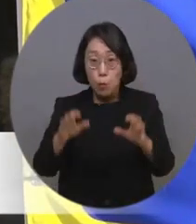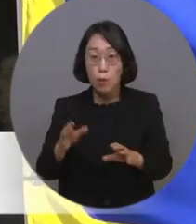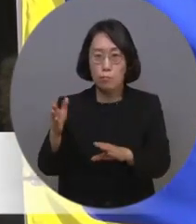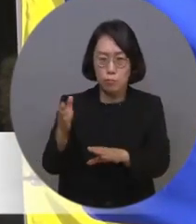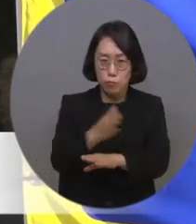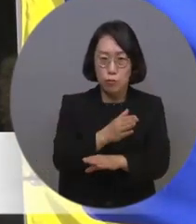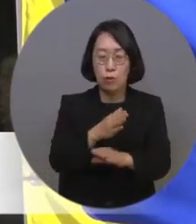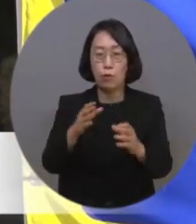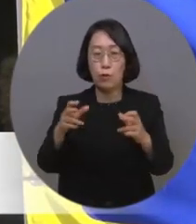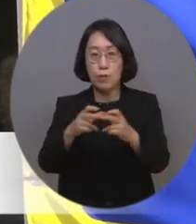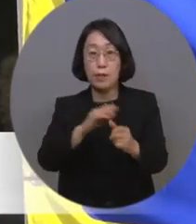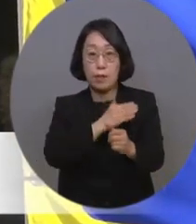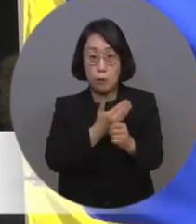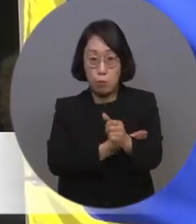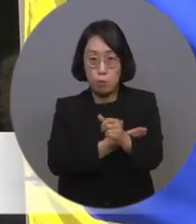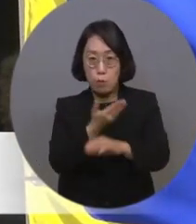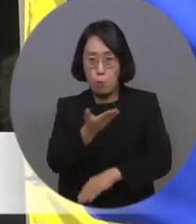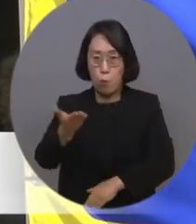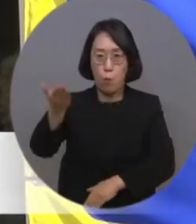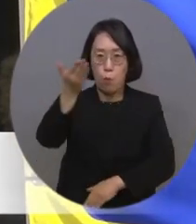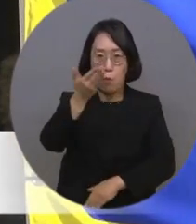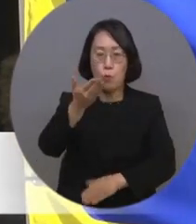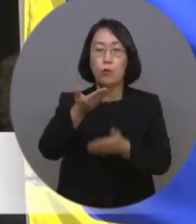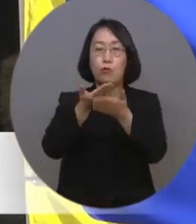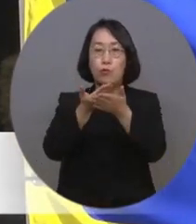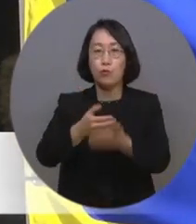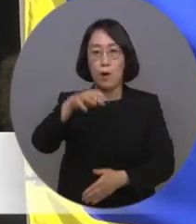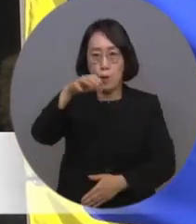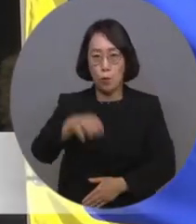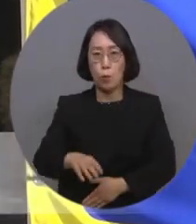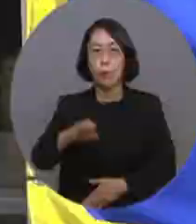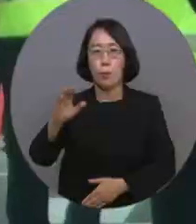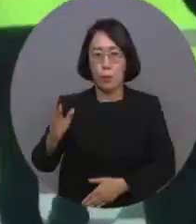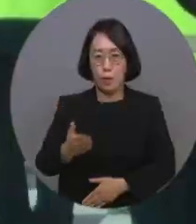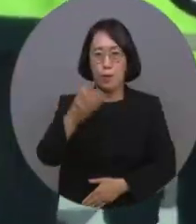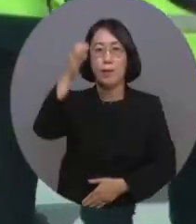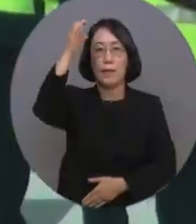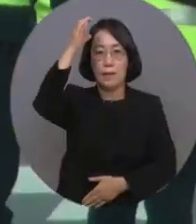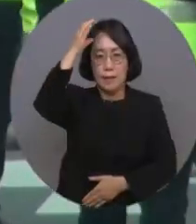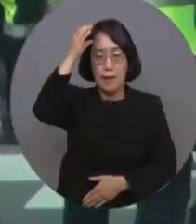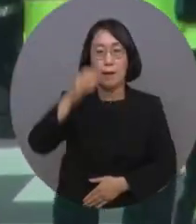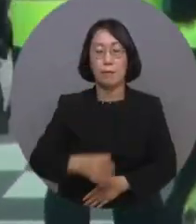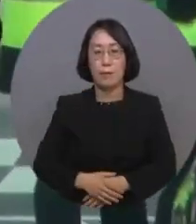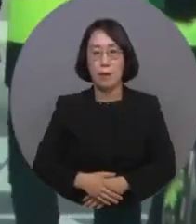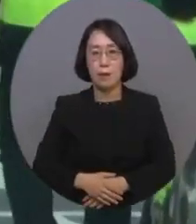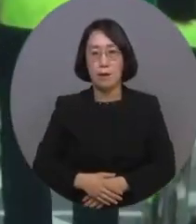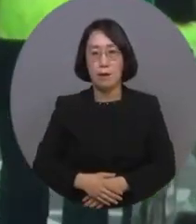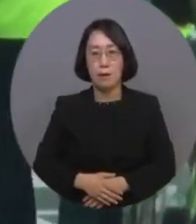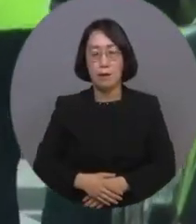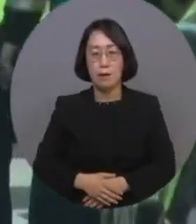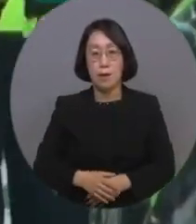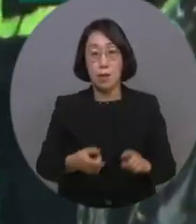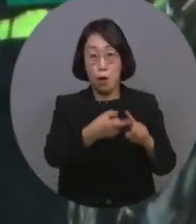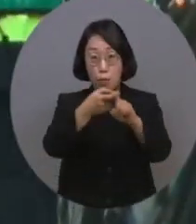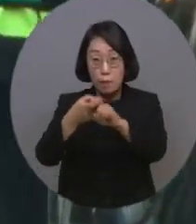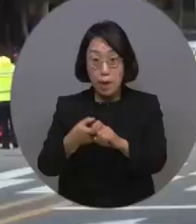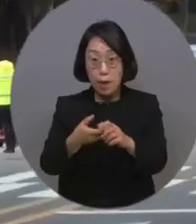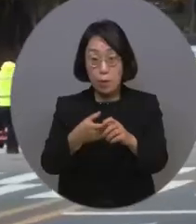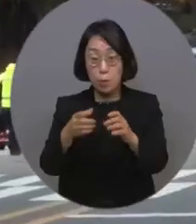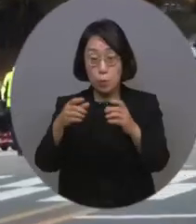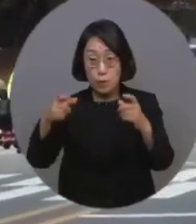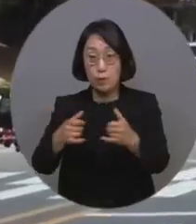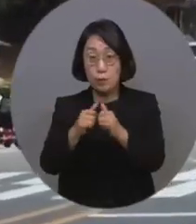인권이 더 한층 더 올라가는 그런 뜻깊은 자리가 됐으면 좋겠습니다. 시민들과 420 연대는